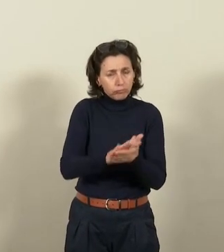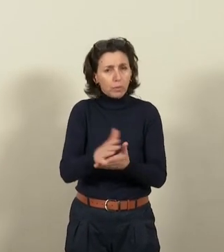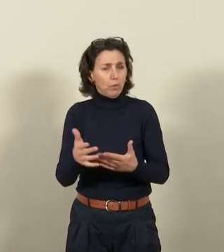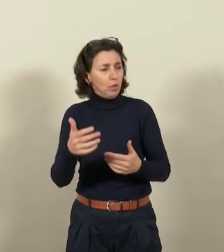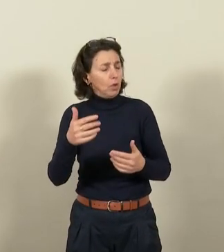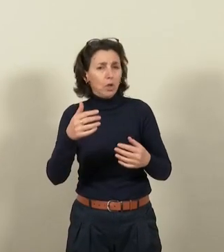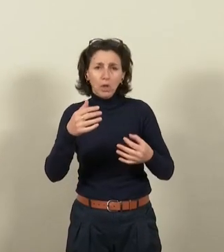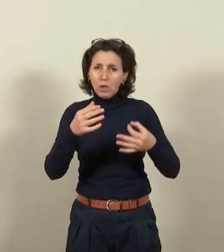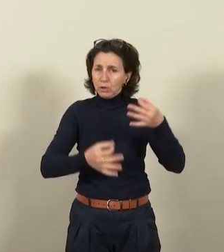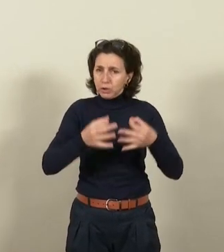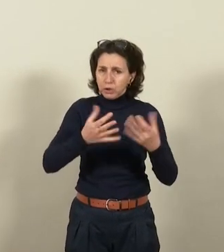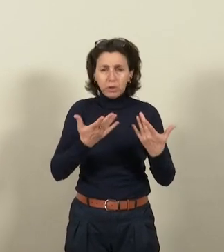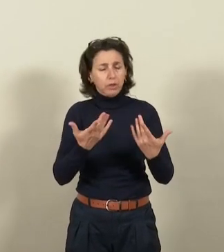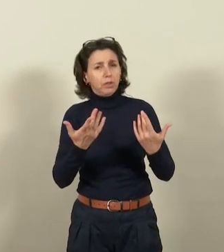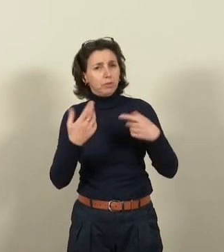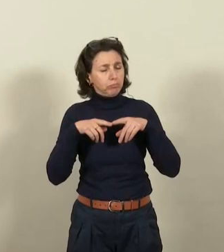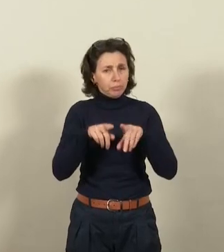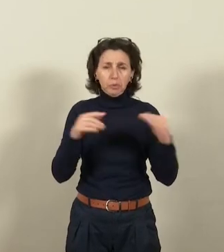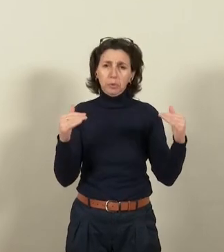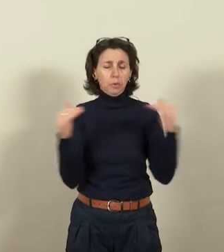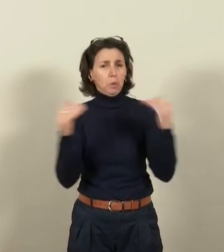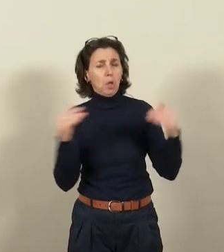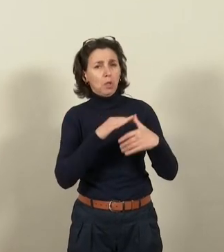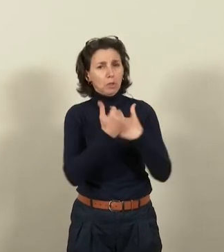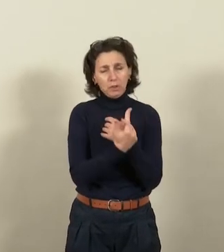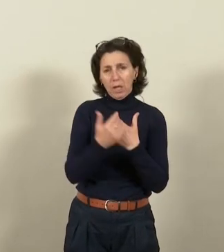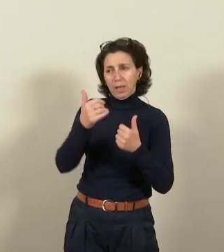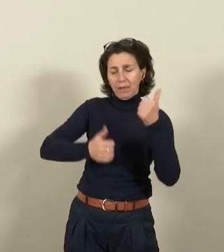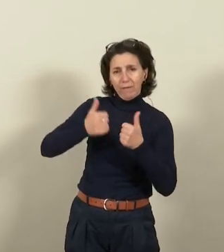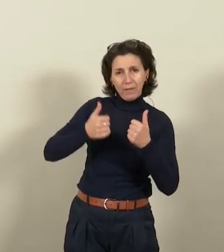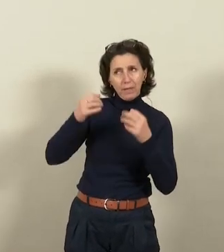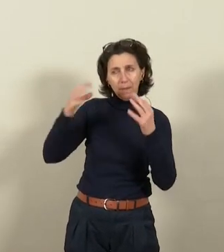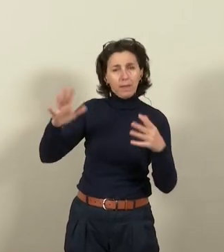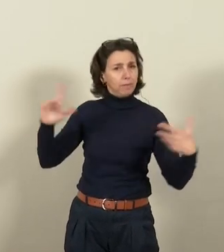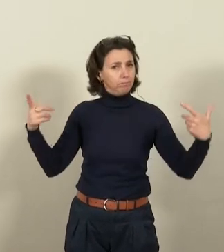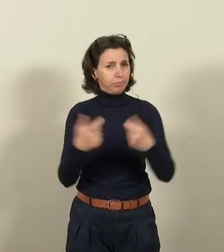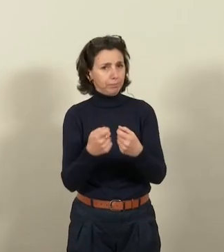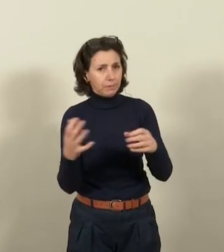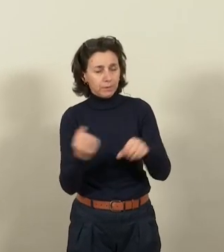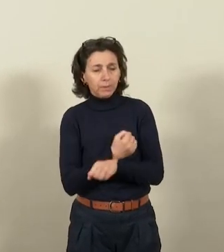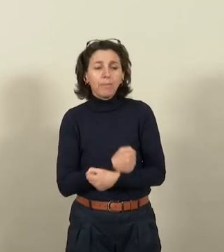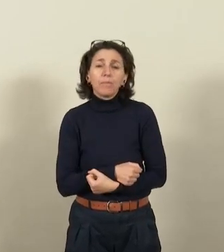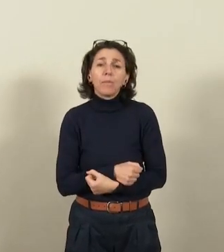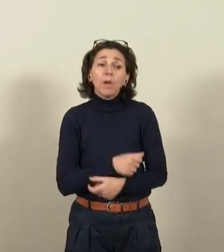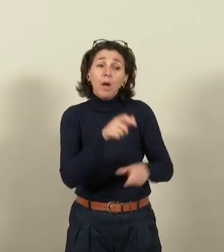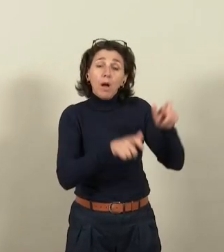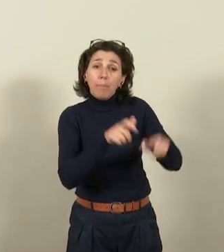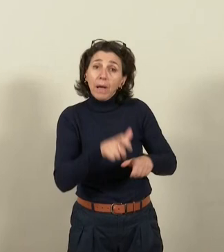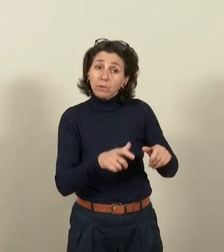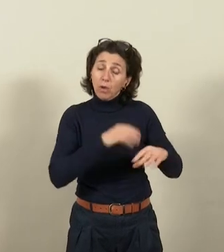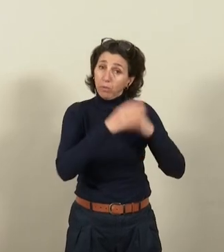défi climatique un sport promouvant l'égalité elle agit au côté des acteurs et actrices du monde sportif